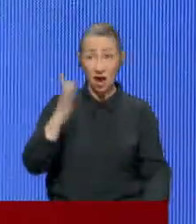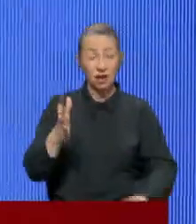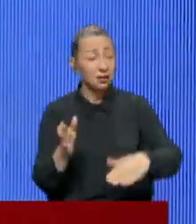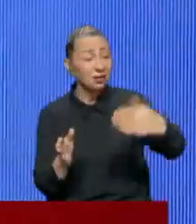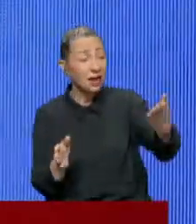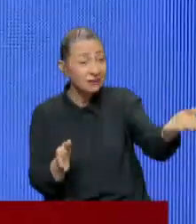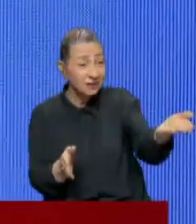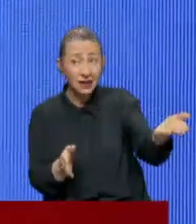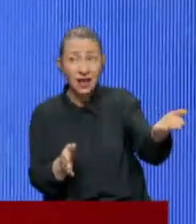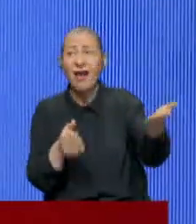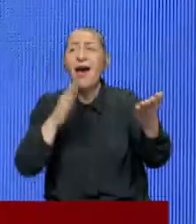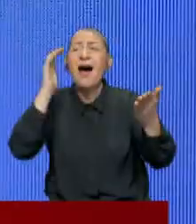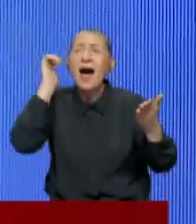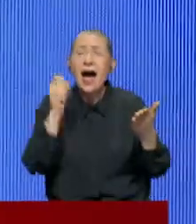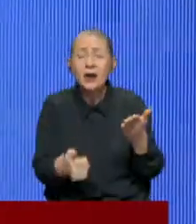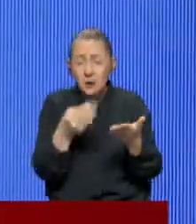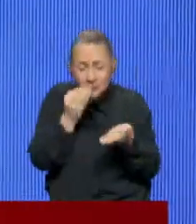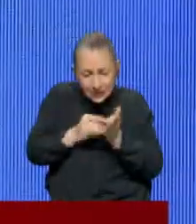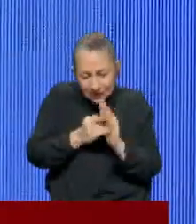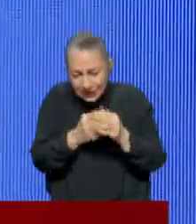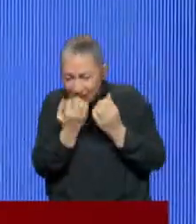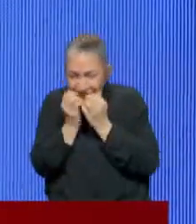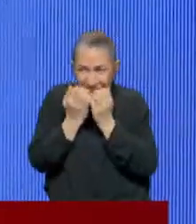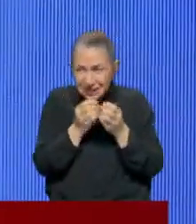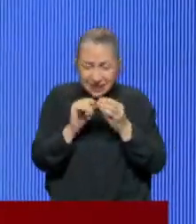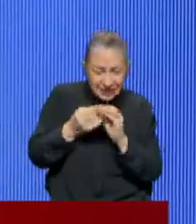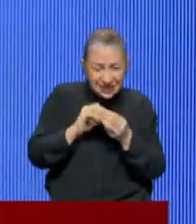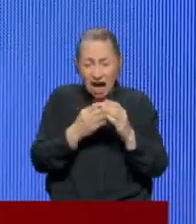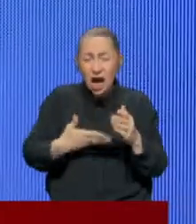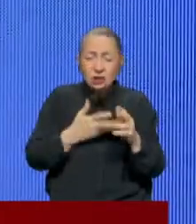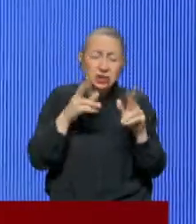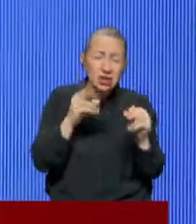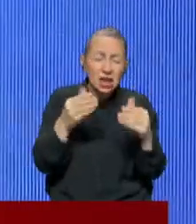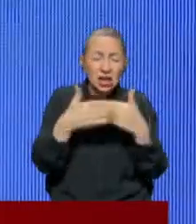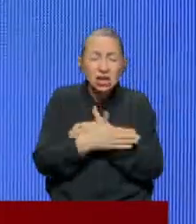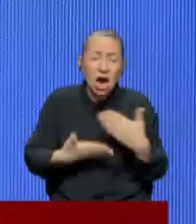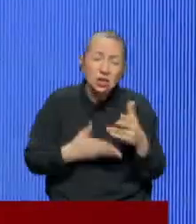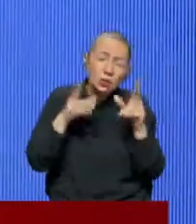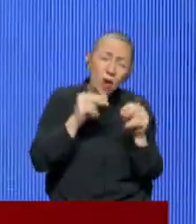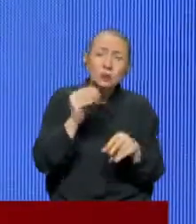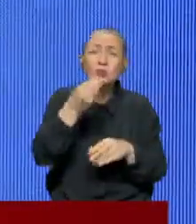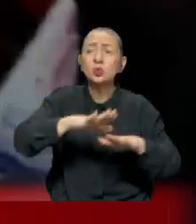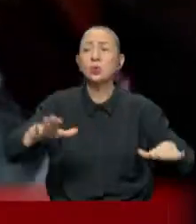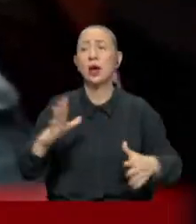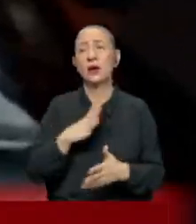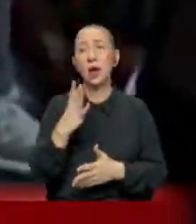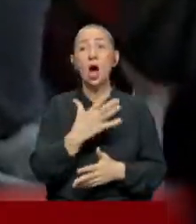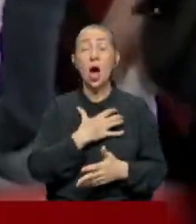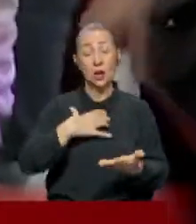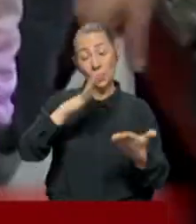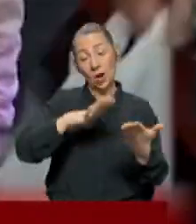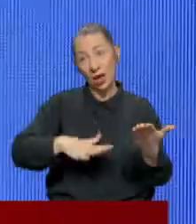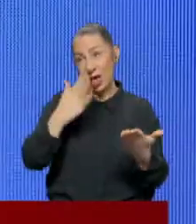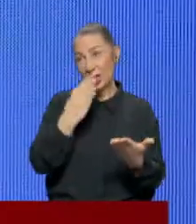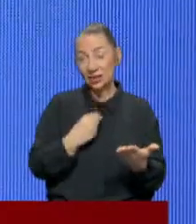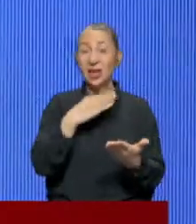Diğer yandaysa her gün geçim derdiyle boğuşan, aç yatan, gece aç uyuyan öğrenciler var. Annem karne hediyesi